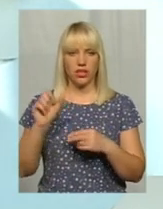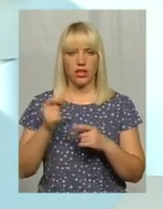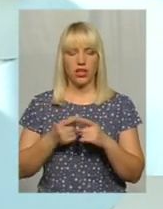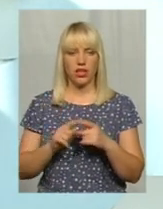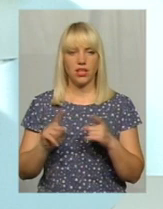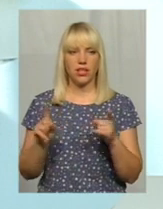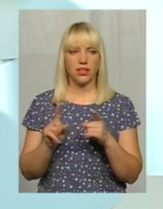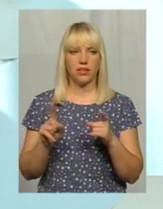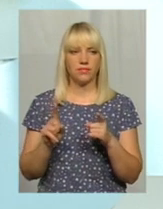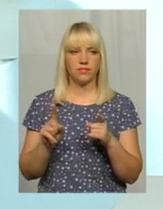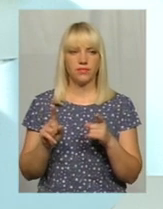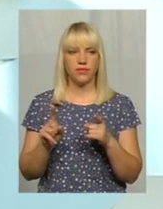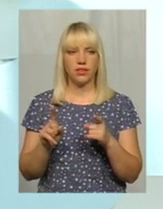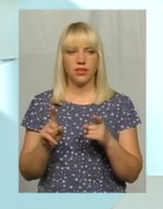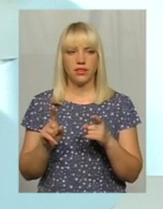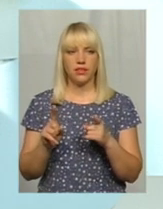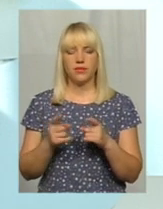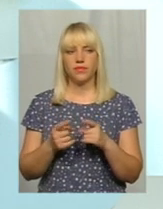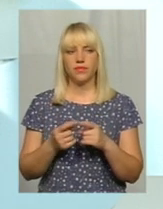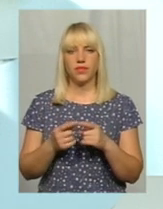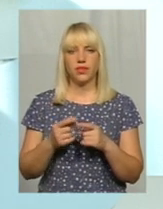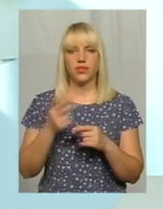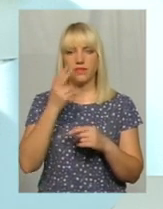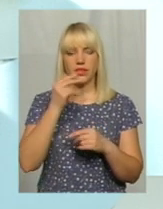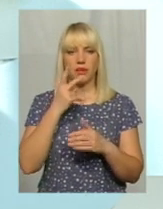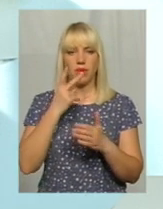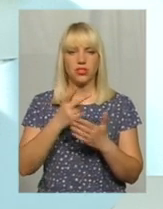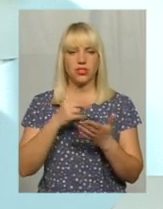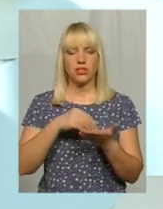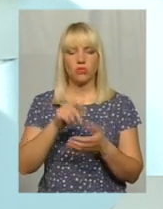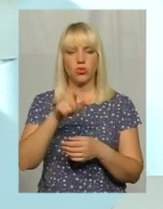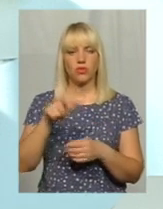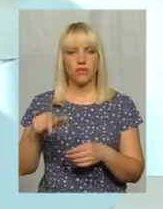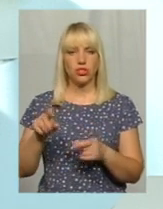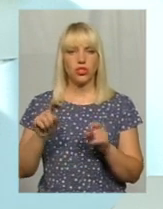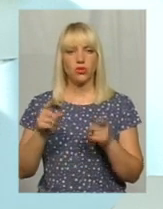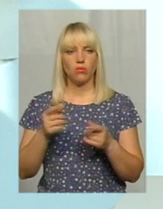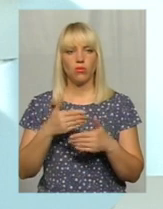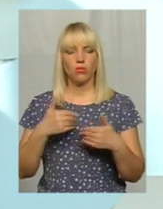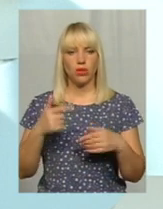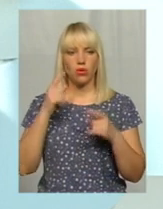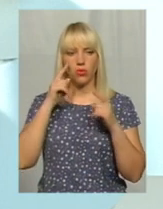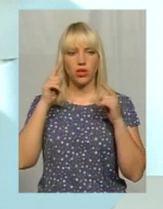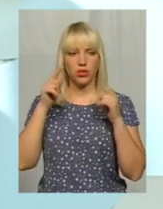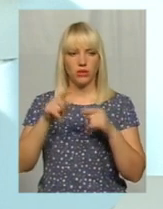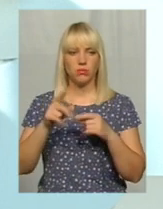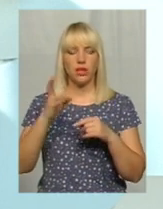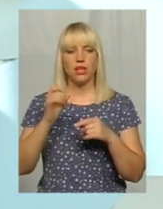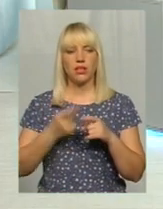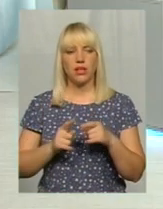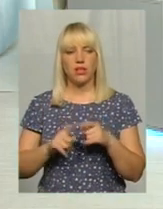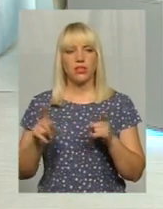які звикли купувати споживачі. І тому ми орієнтуємося на те,